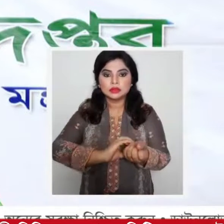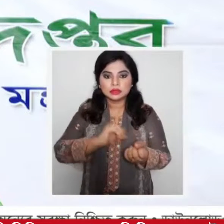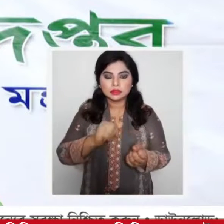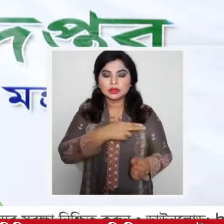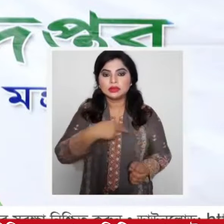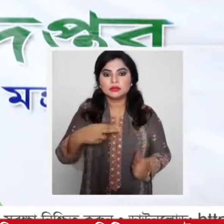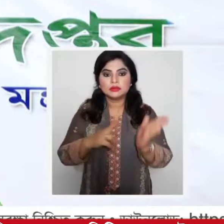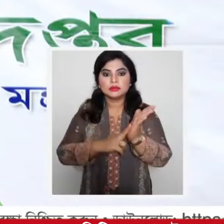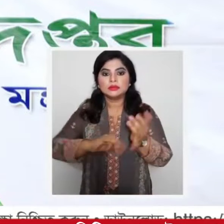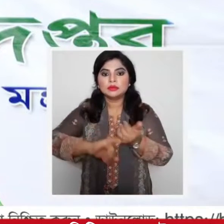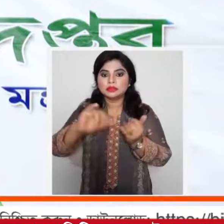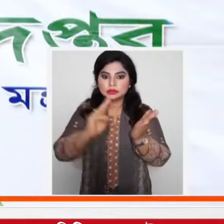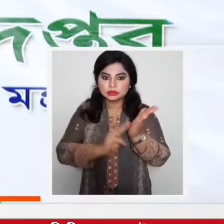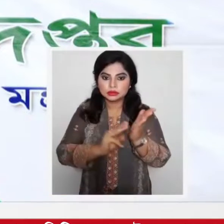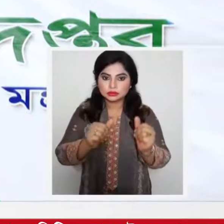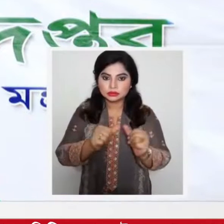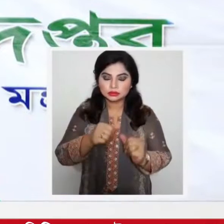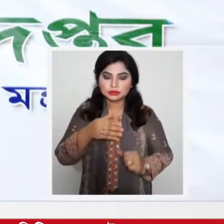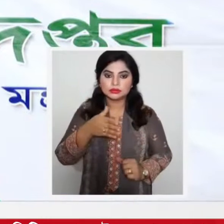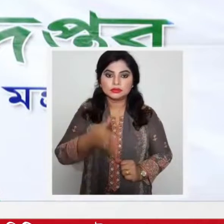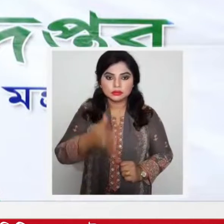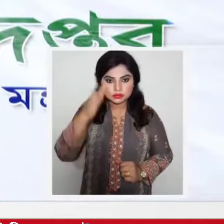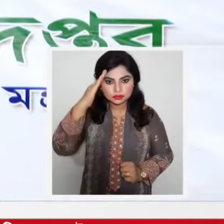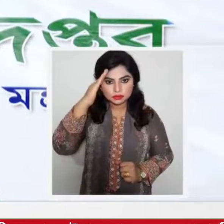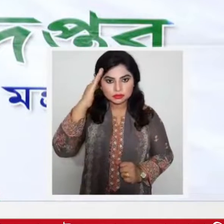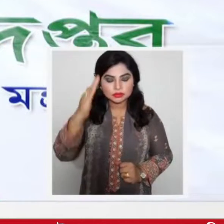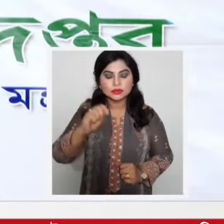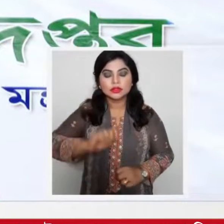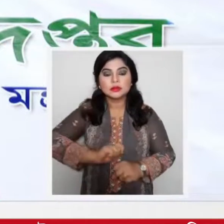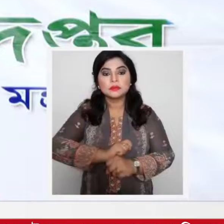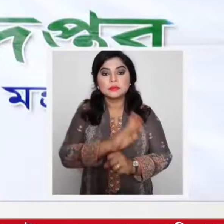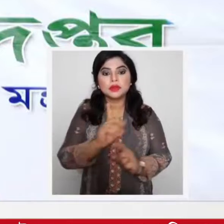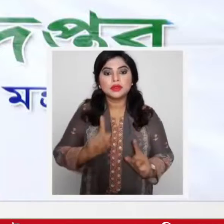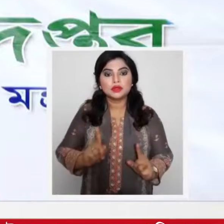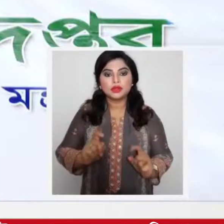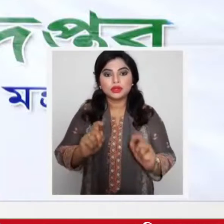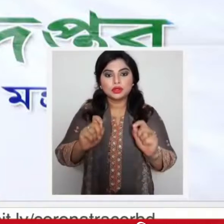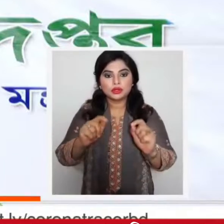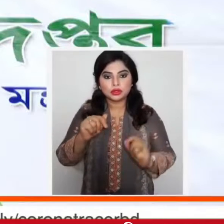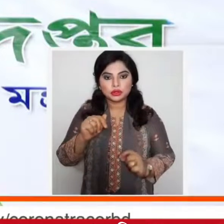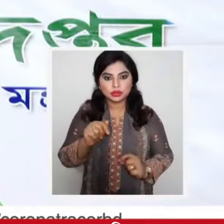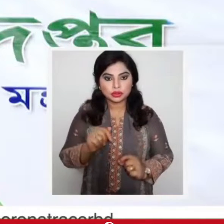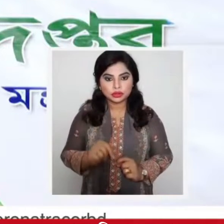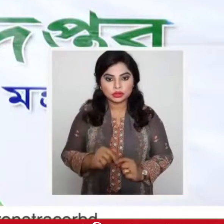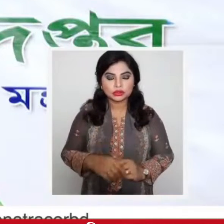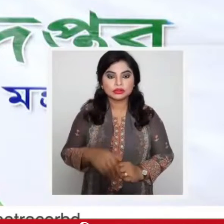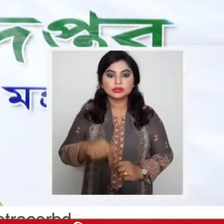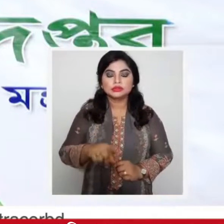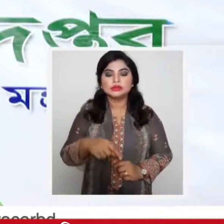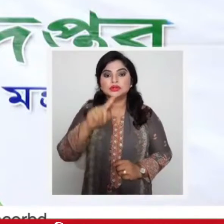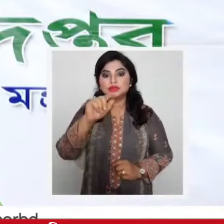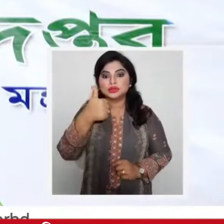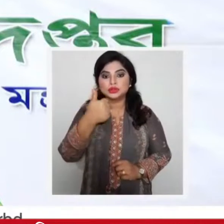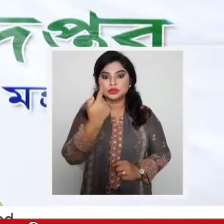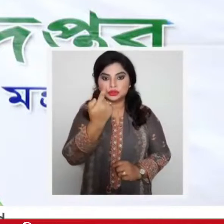বোনেরা, সর্বশেষ সম্মানিত 24 ঘন্টায় 3,862 জনের দর্শক করোনা শনাক্ত ক্যাপ্টেন হয়েছে। নাসিমা সুলতানা, অতিরিক্ত একই সময় কমিশনার করোনায় রাহুল মারা গেছেন শাসন, 53 জন। আজও দেশে আপনাদের একদিনে সামনে